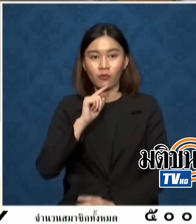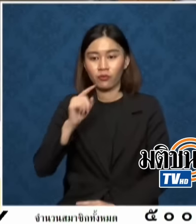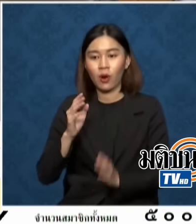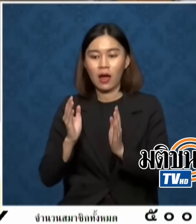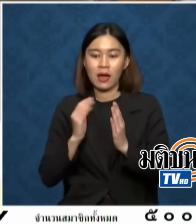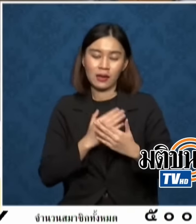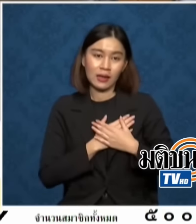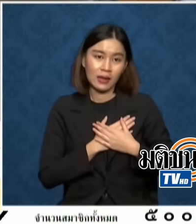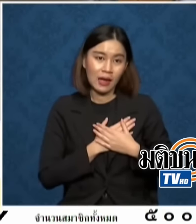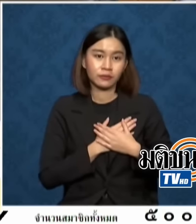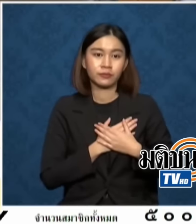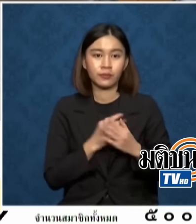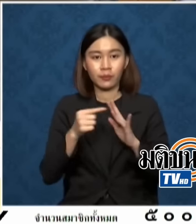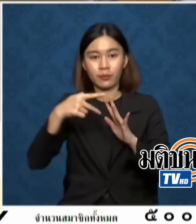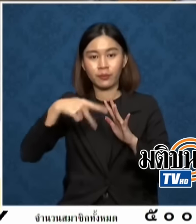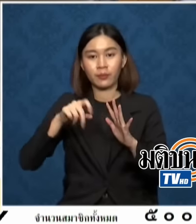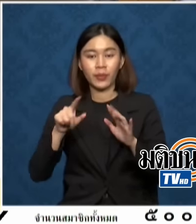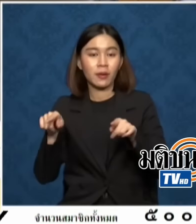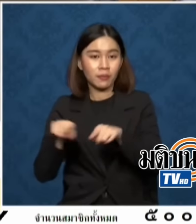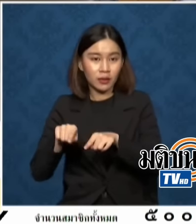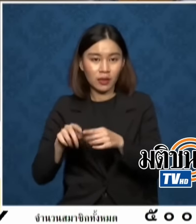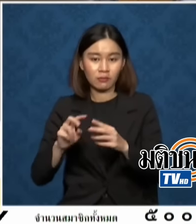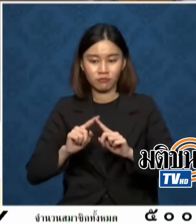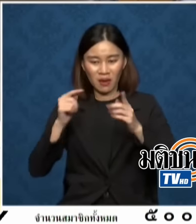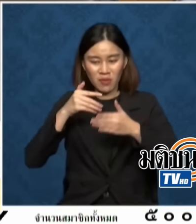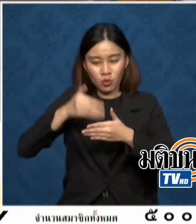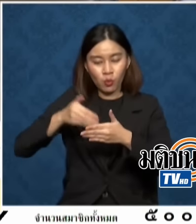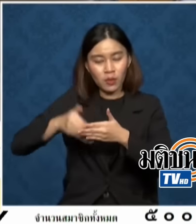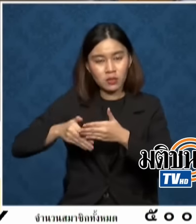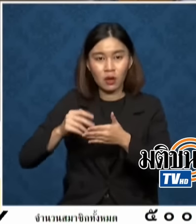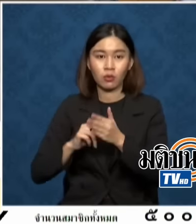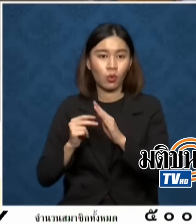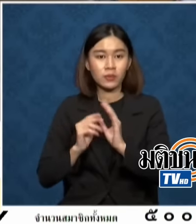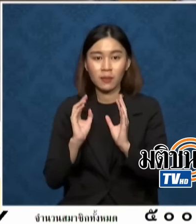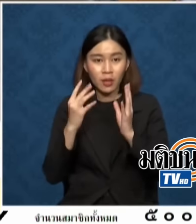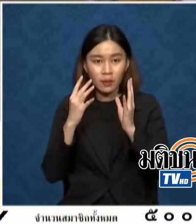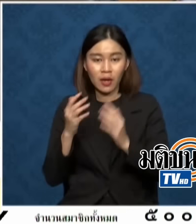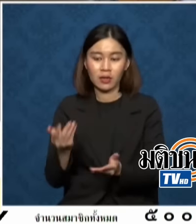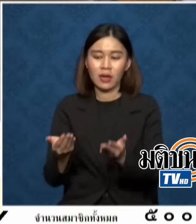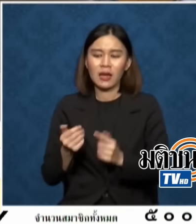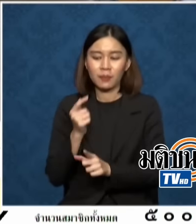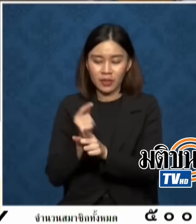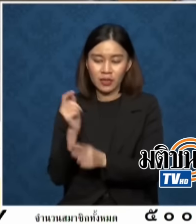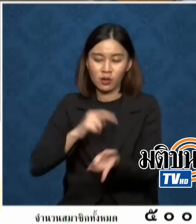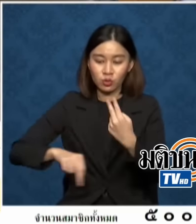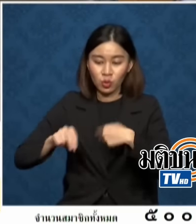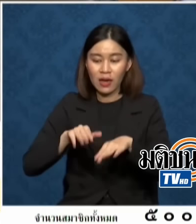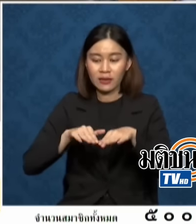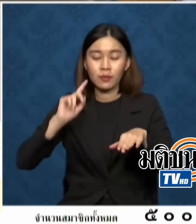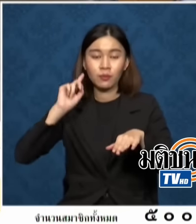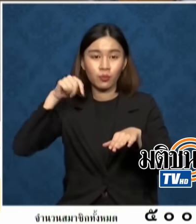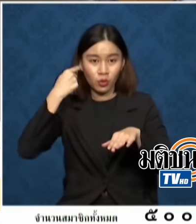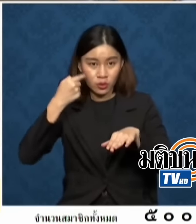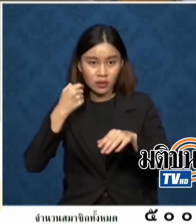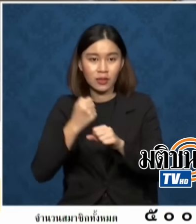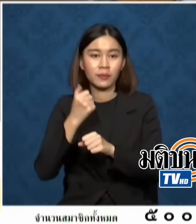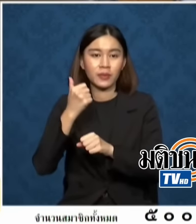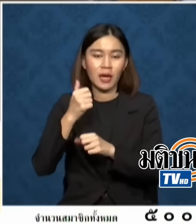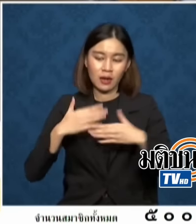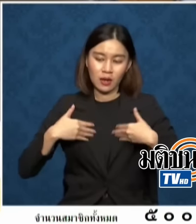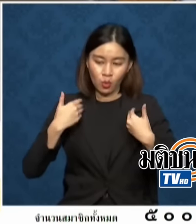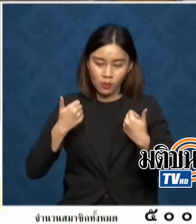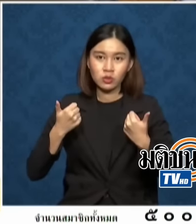เพศเดียวกันแต่มิใช่อุปสรรคที่จะทำให้ผู้ร้องไม่สามารถอุปการะเลี้ยงดูเด็กหญิงให้ได้รับความ